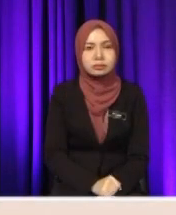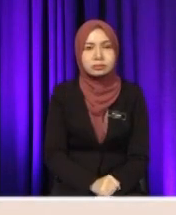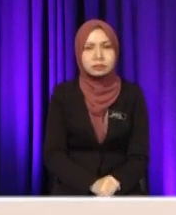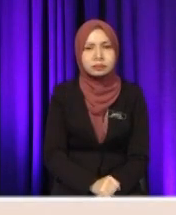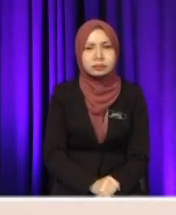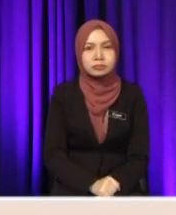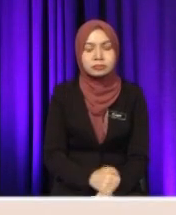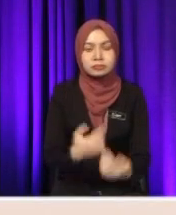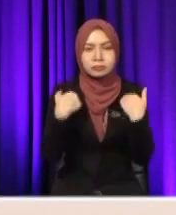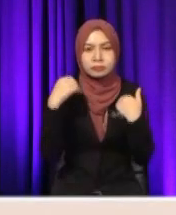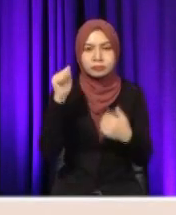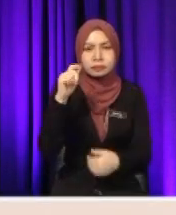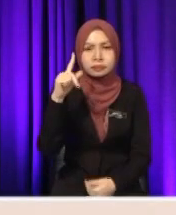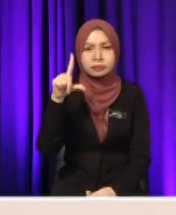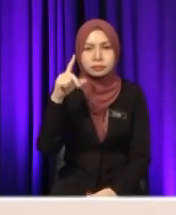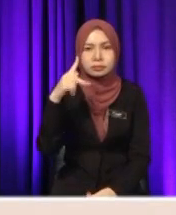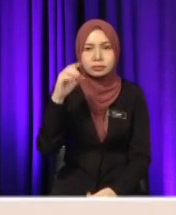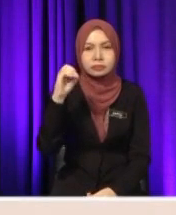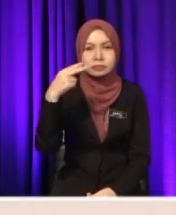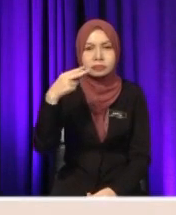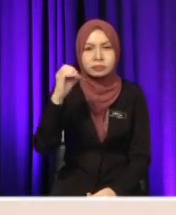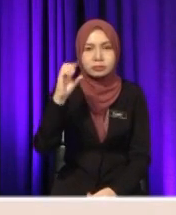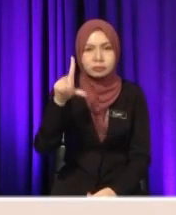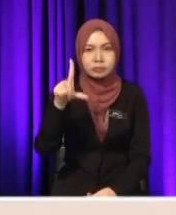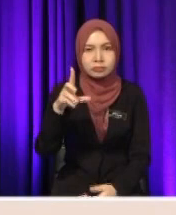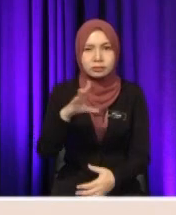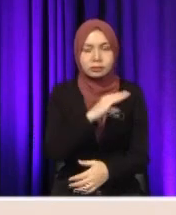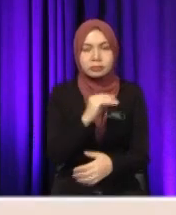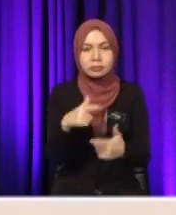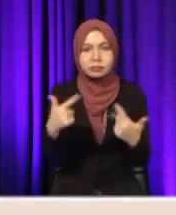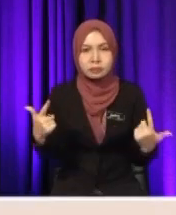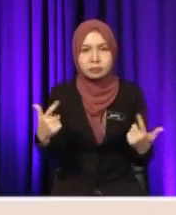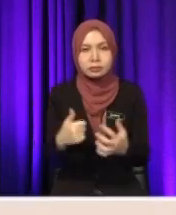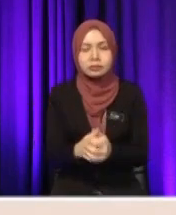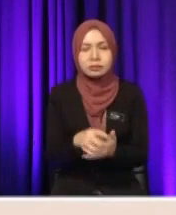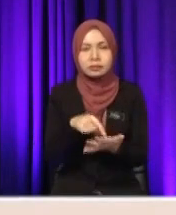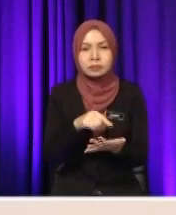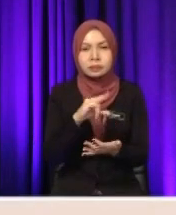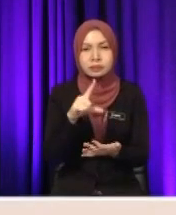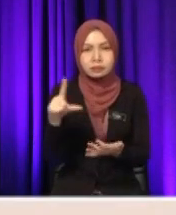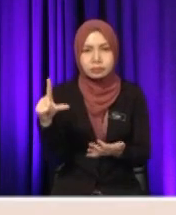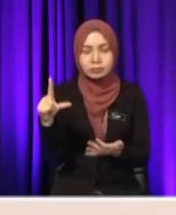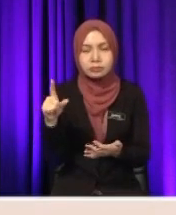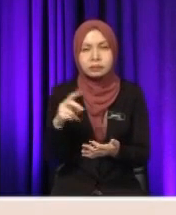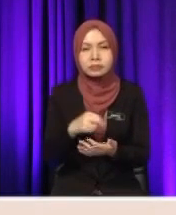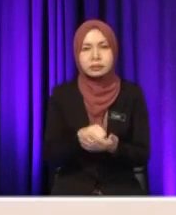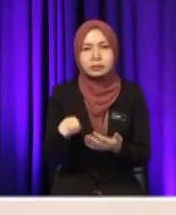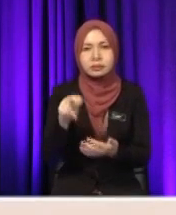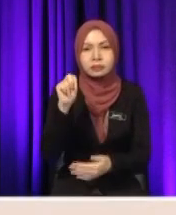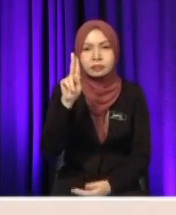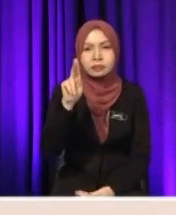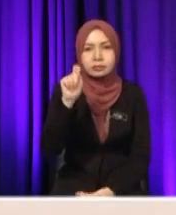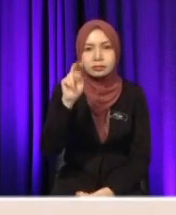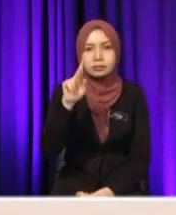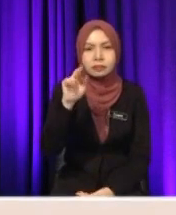dan kita ada alkohol aliphatic. Okey, bahan-bahan ini adalah nilai nutrisi dalam kestabilan dalam memudahkan